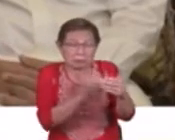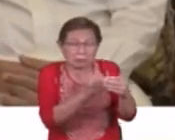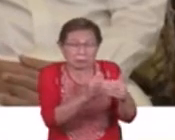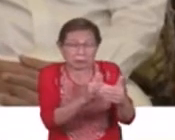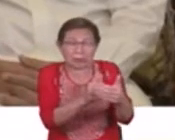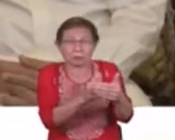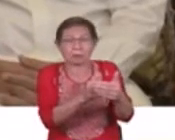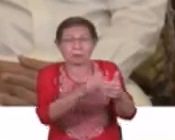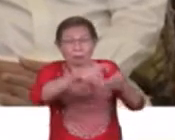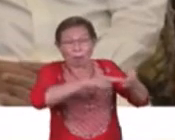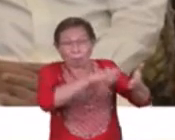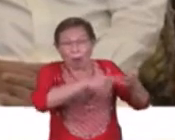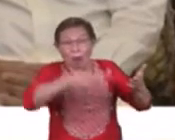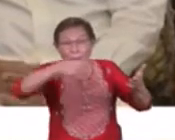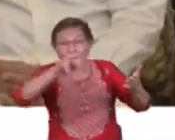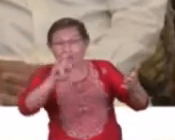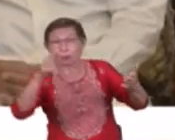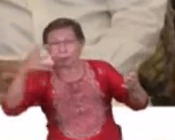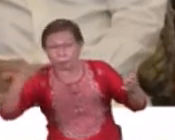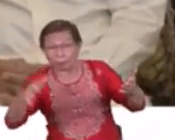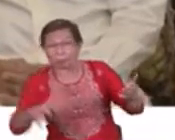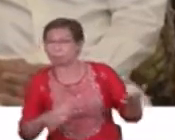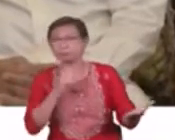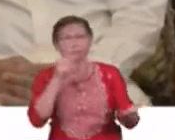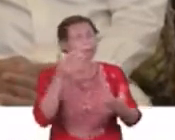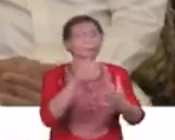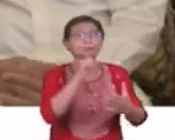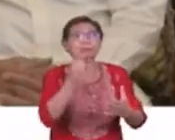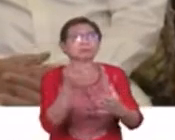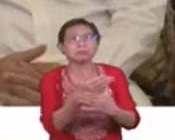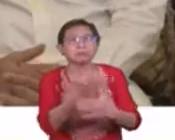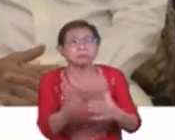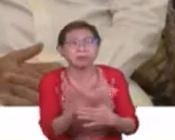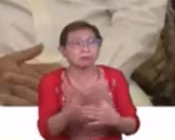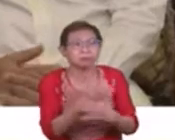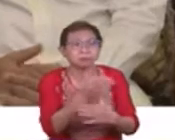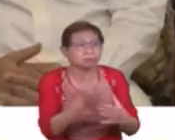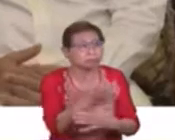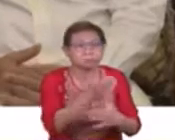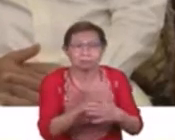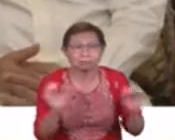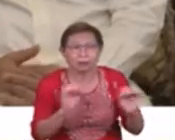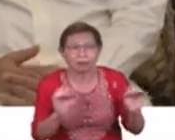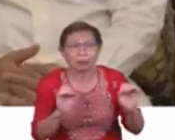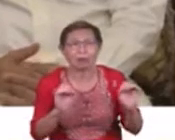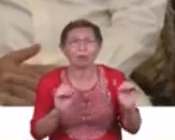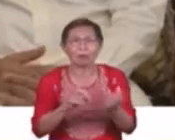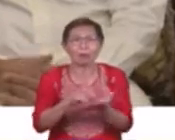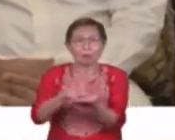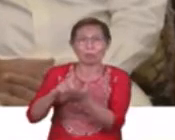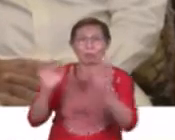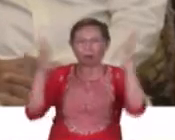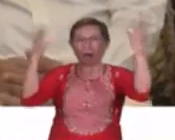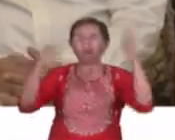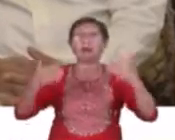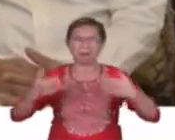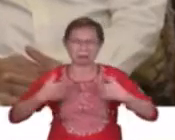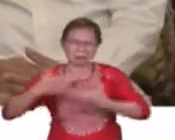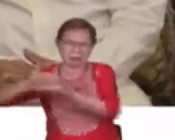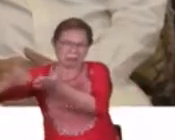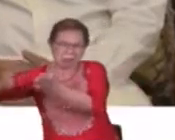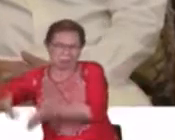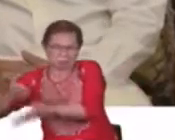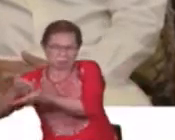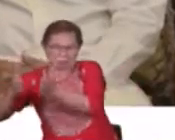tidak menjejaskan sambutan Hari Deepavali yang sebelum ini digambarkan oleh setengah-setengah pihak